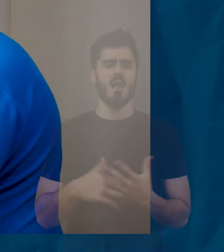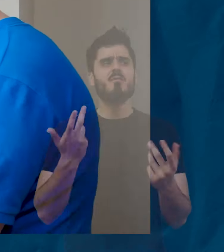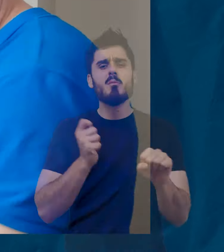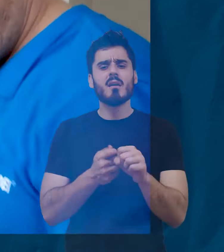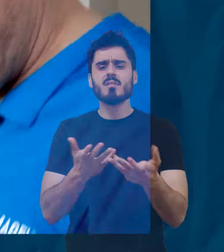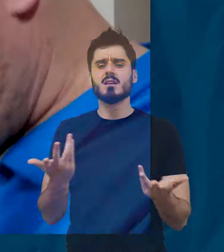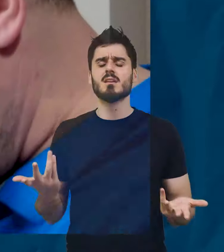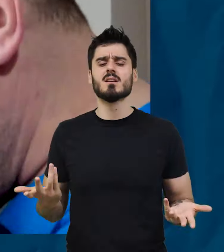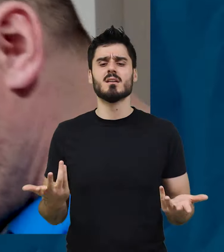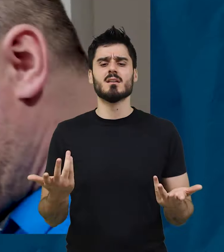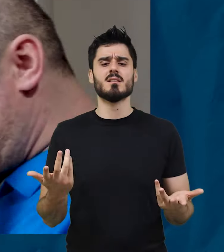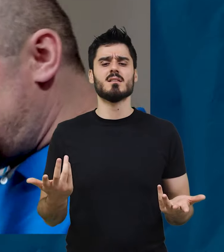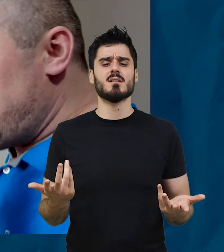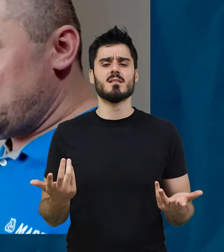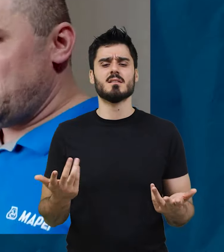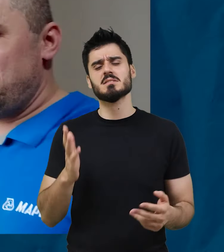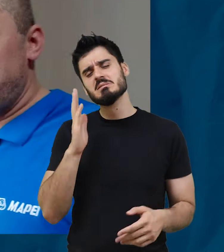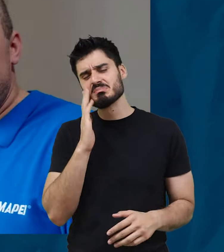Добре.